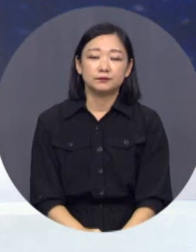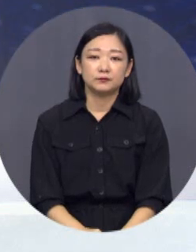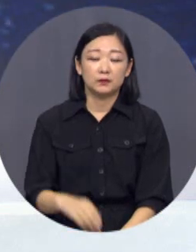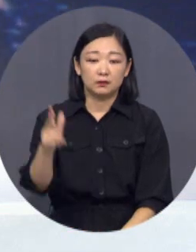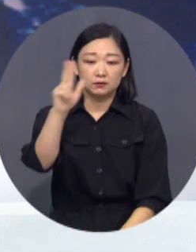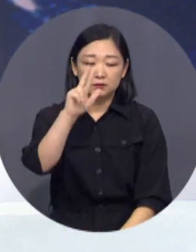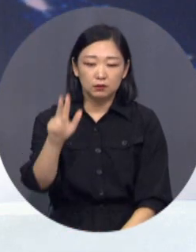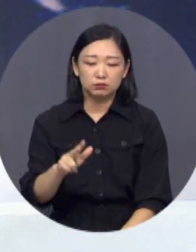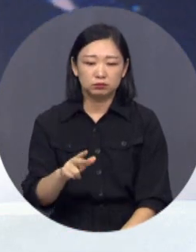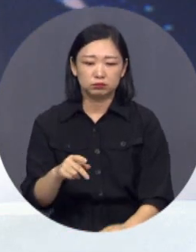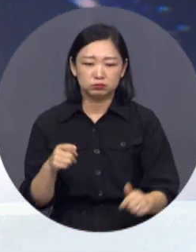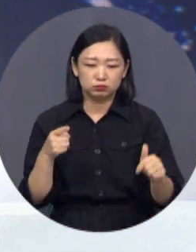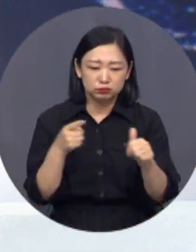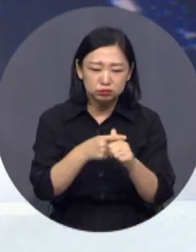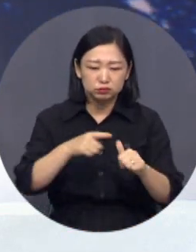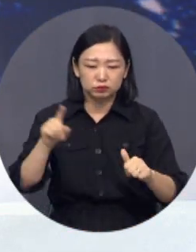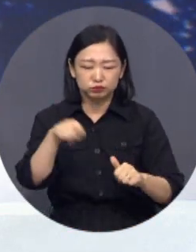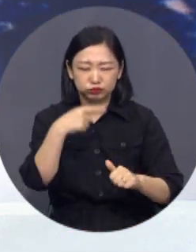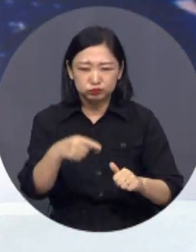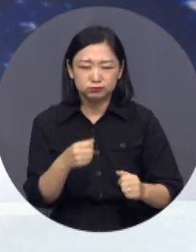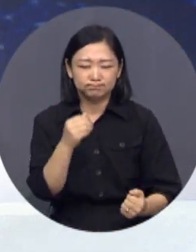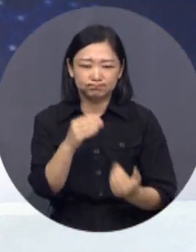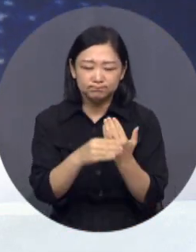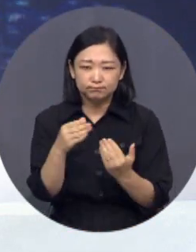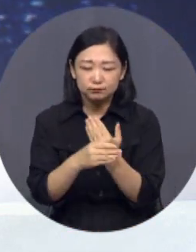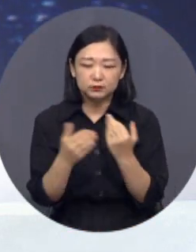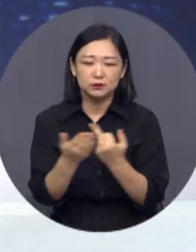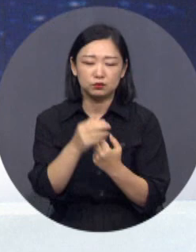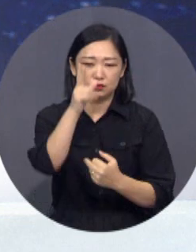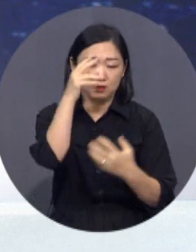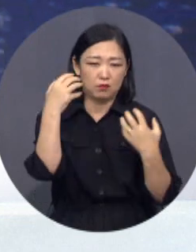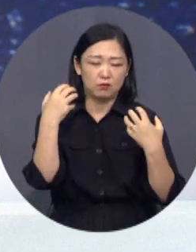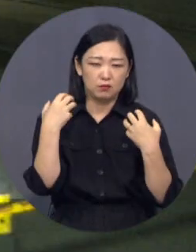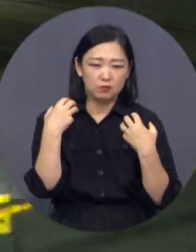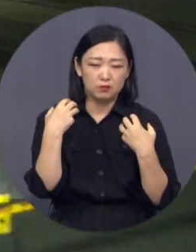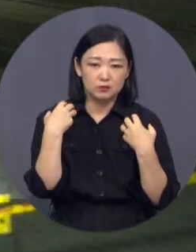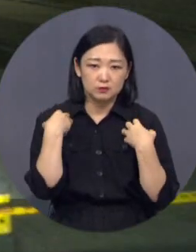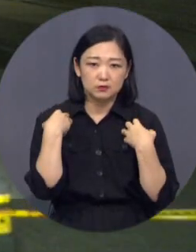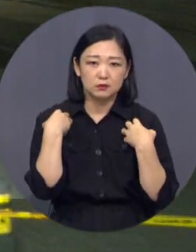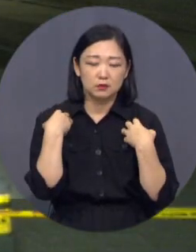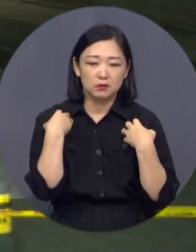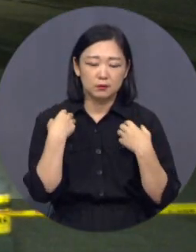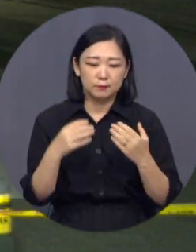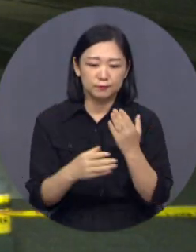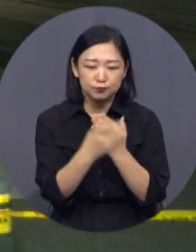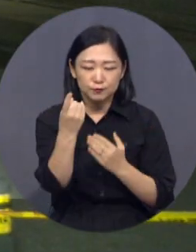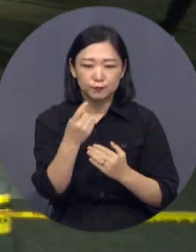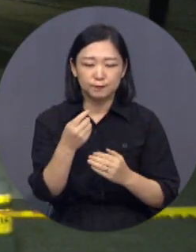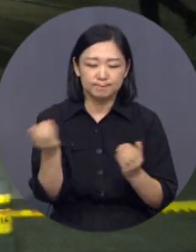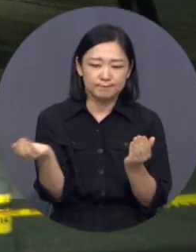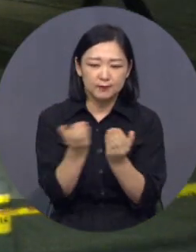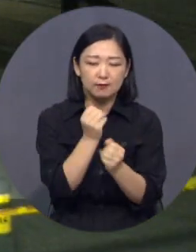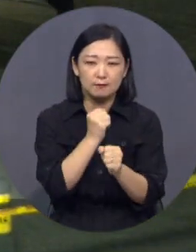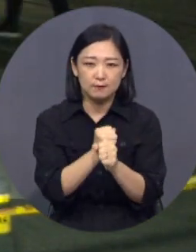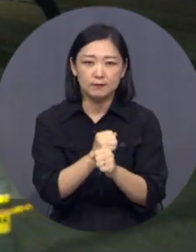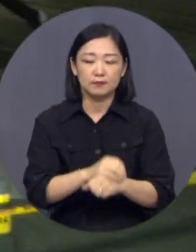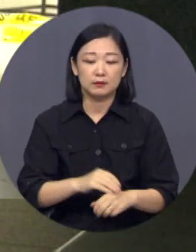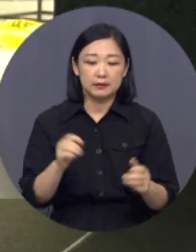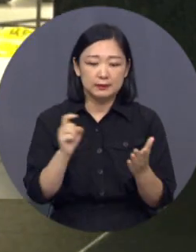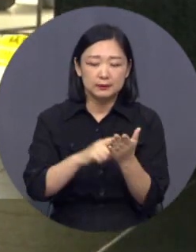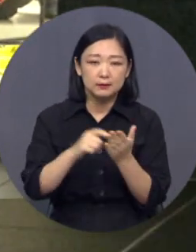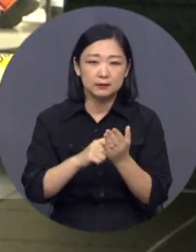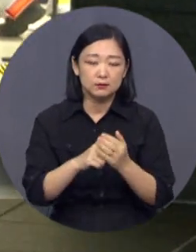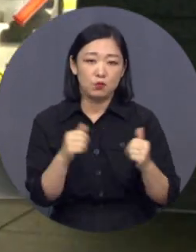전국적으로 흉기 난동 사건이 따르자 제주경찰도 총력 대응에 나서기로 했습니다 제주경찰청은 오늘